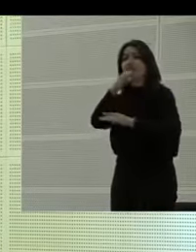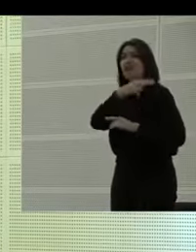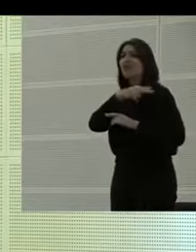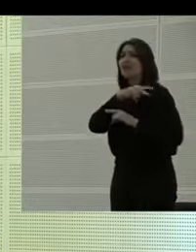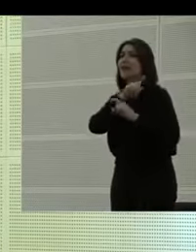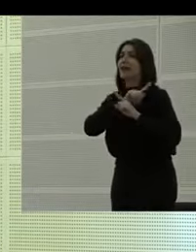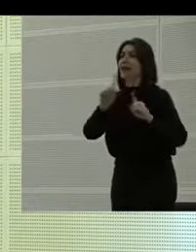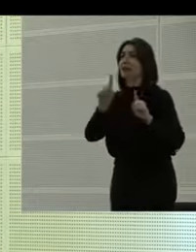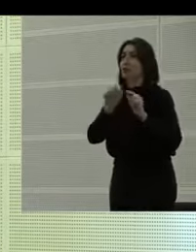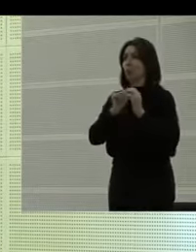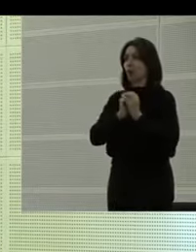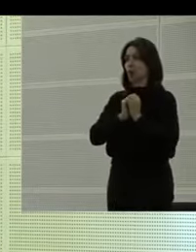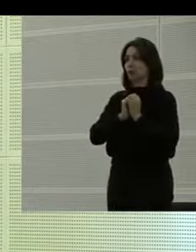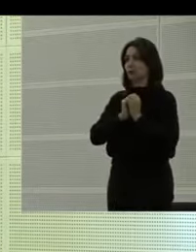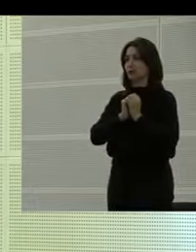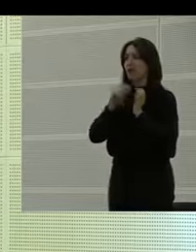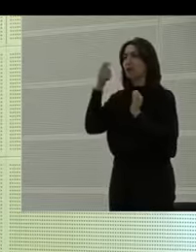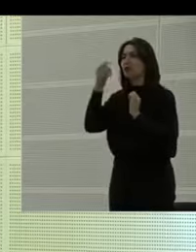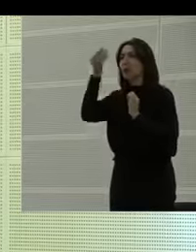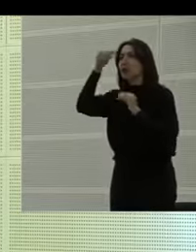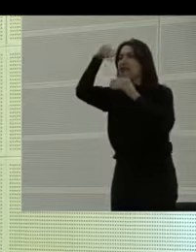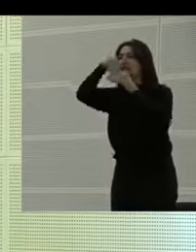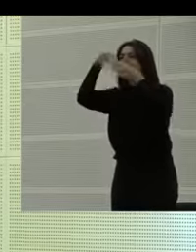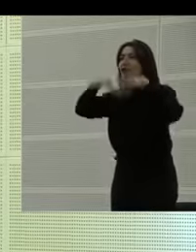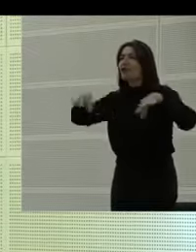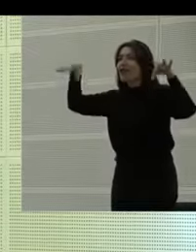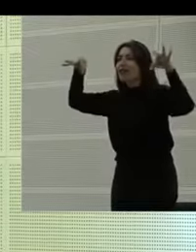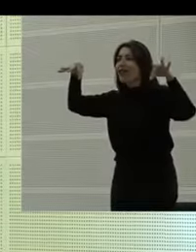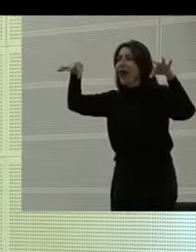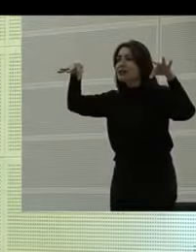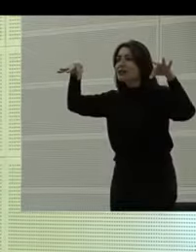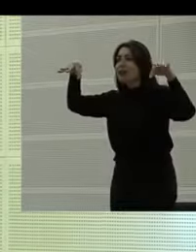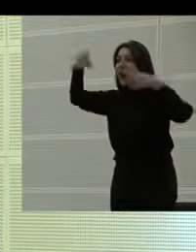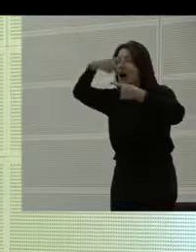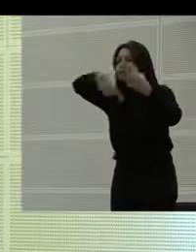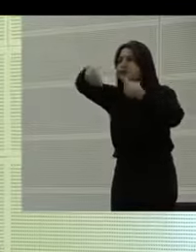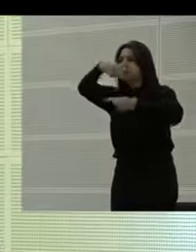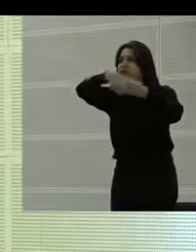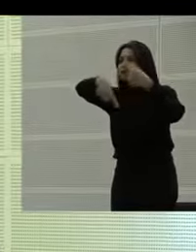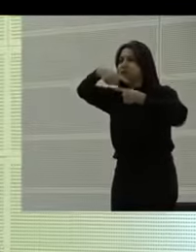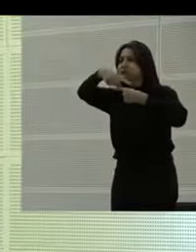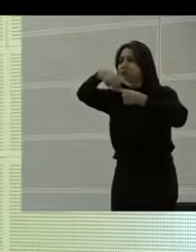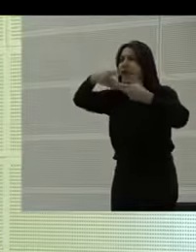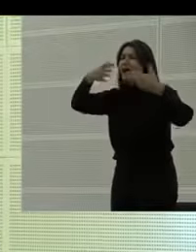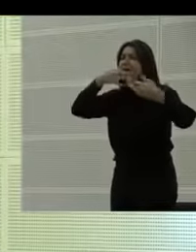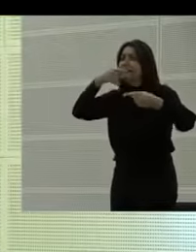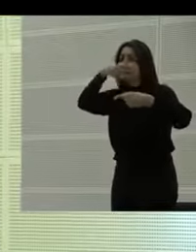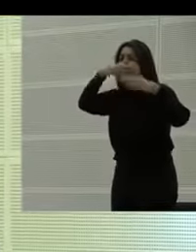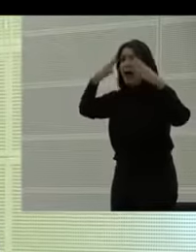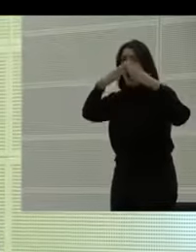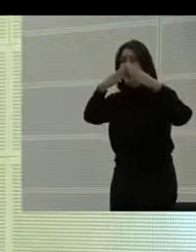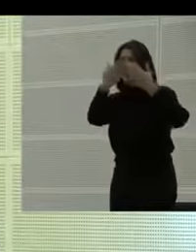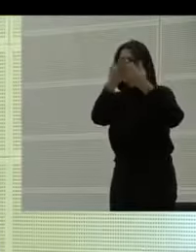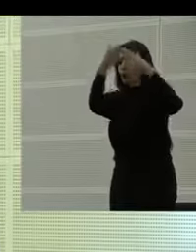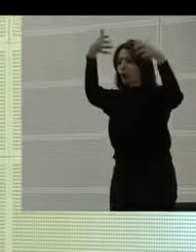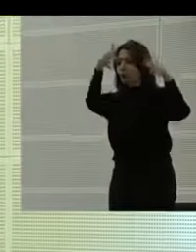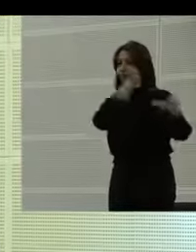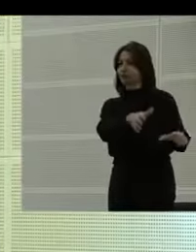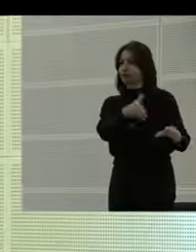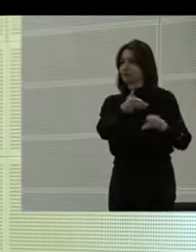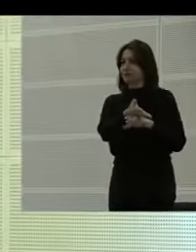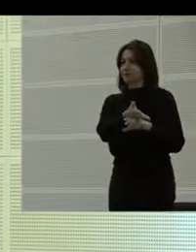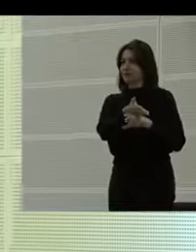fosse infestata da un fantasma. E quindi a un prezzo stracciatissimo d'affitto